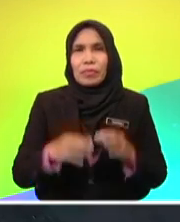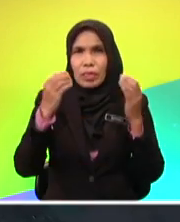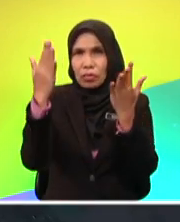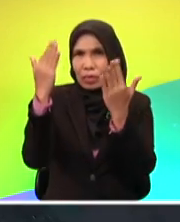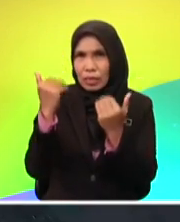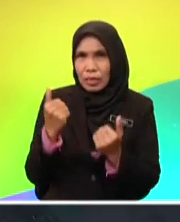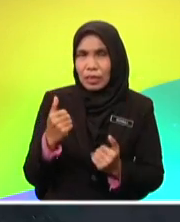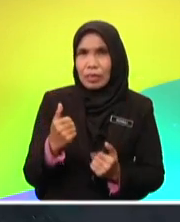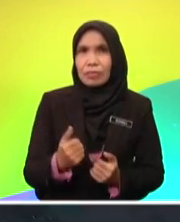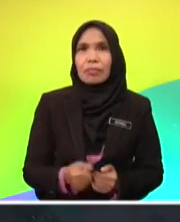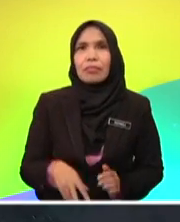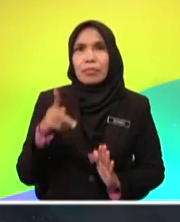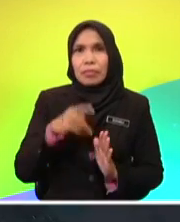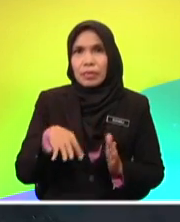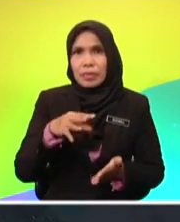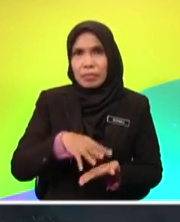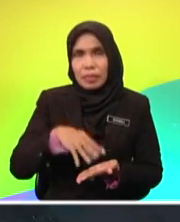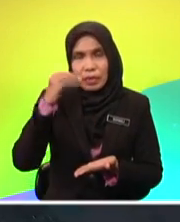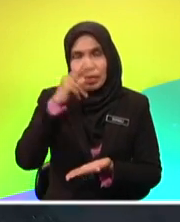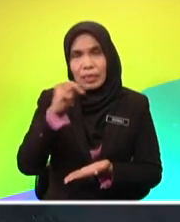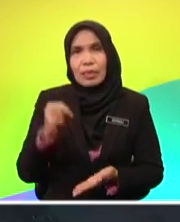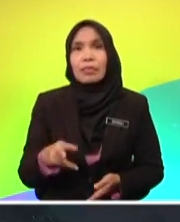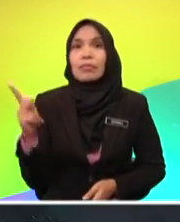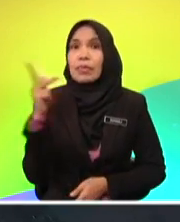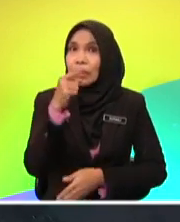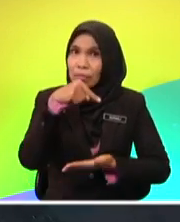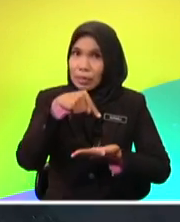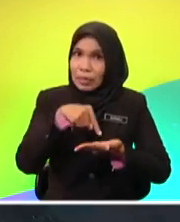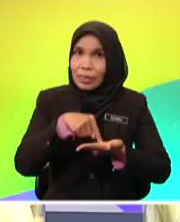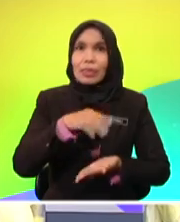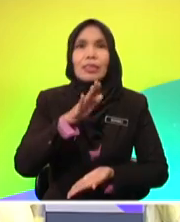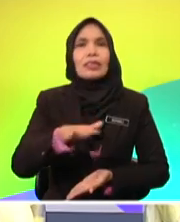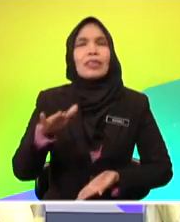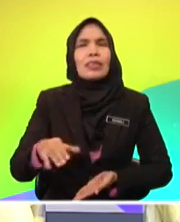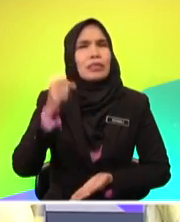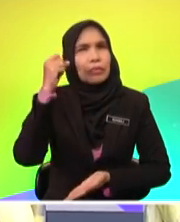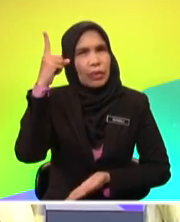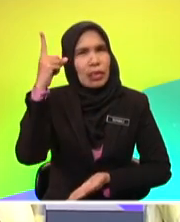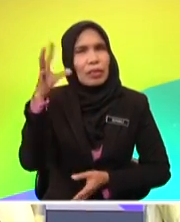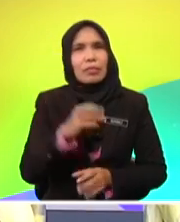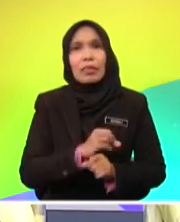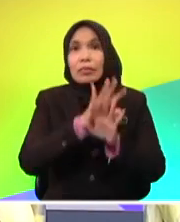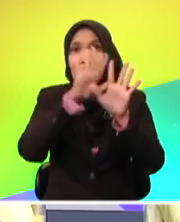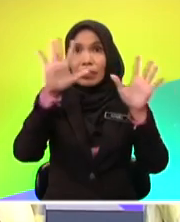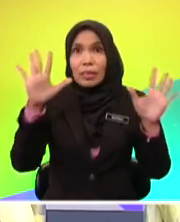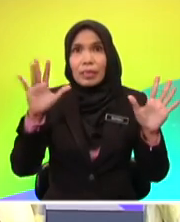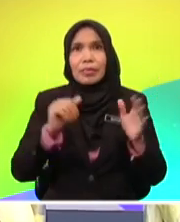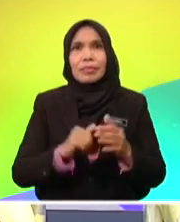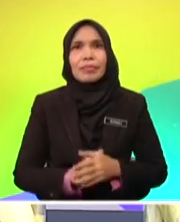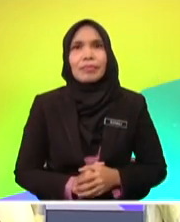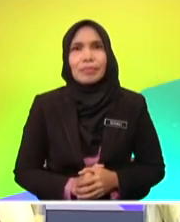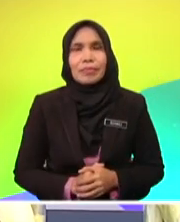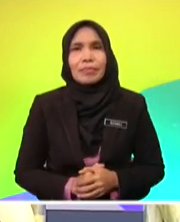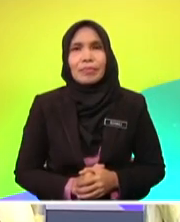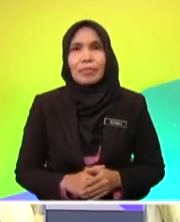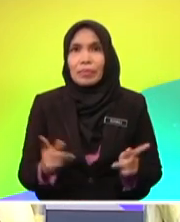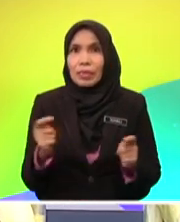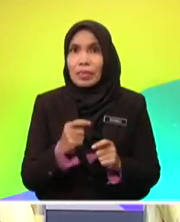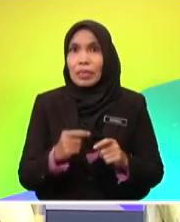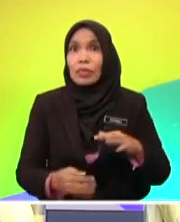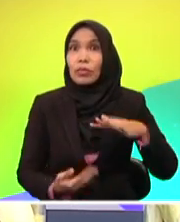ini ataupun pada hari ini anak-anak murid kat rumah faham dan jelas tentang tumbuhan